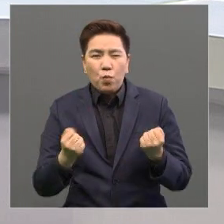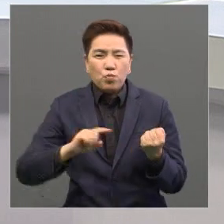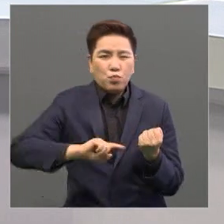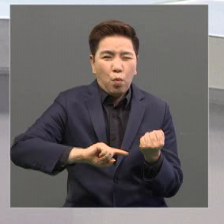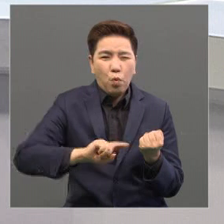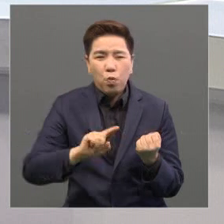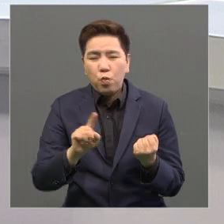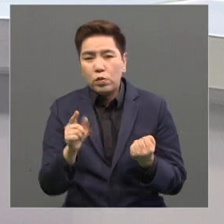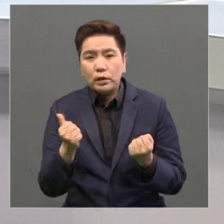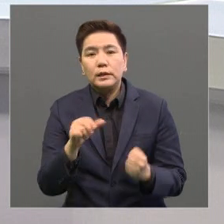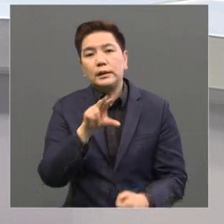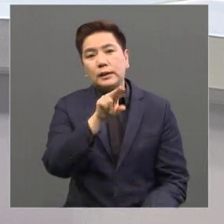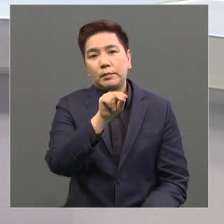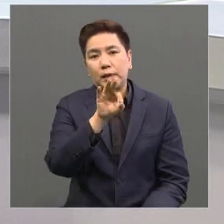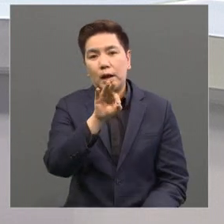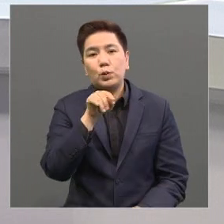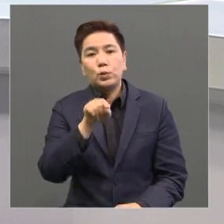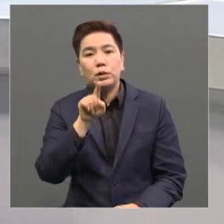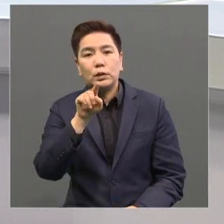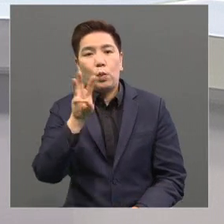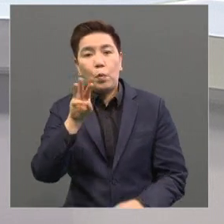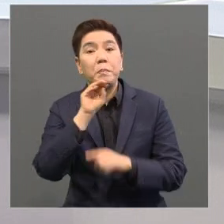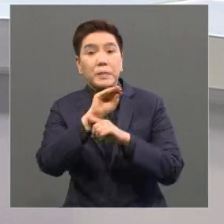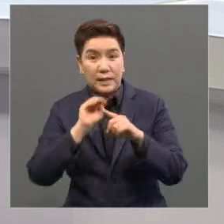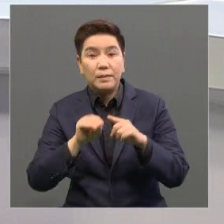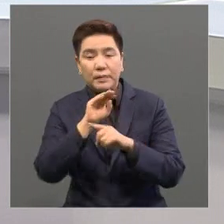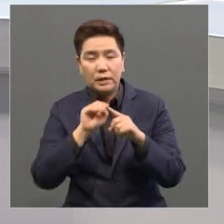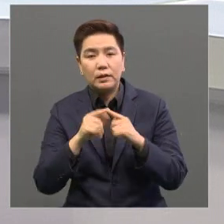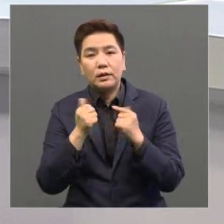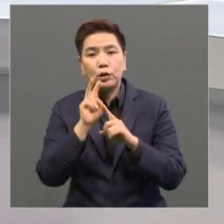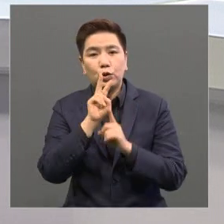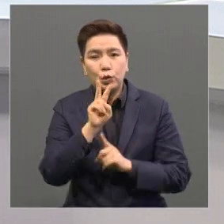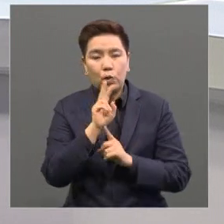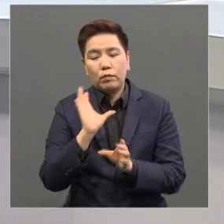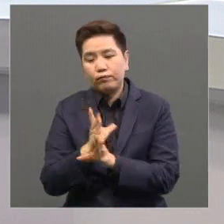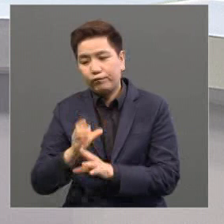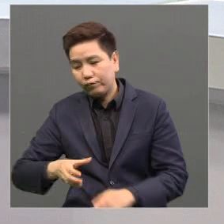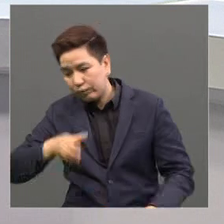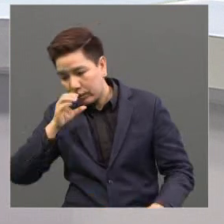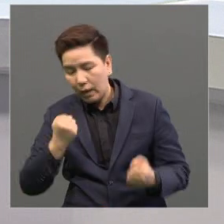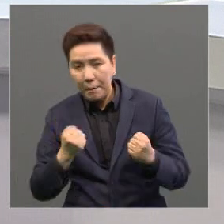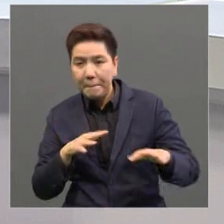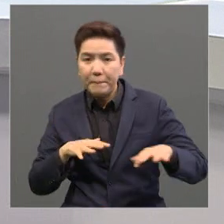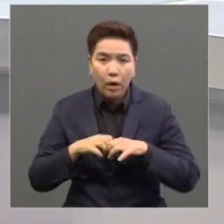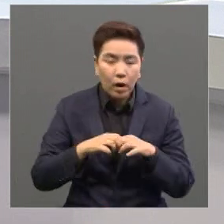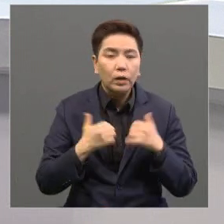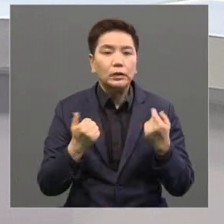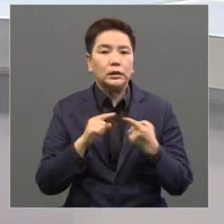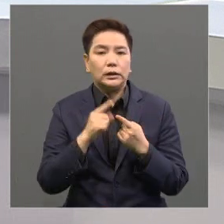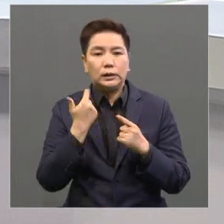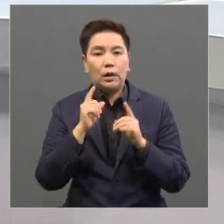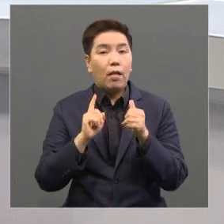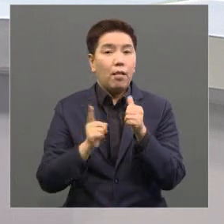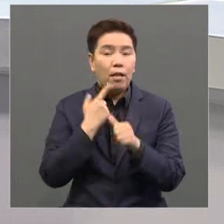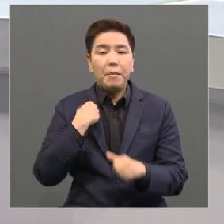เกินกำหนดในประมาณ39.16%ทีเดียวนะอันดับที่ 2เป็นดื่มแล้วค่ะคืออะไรคือหลายคนอย่างวัน